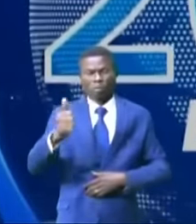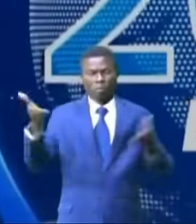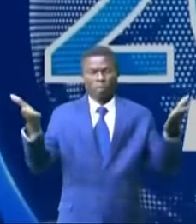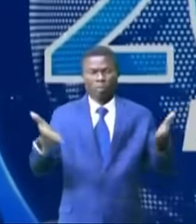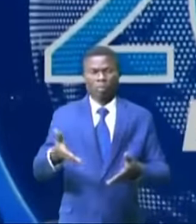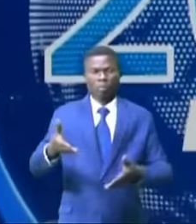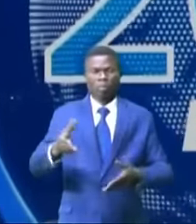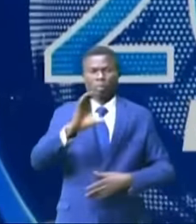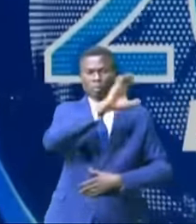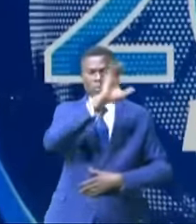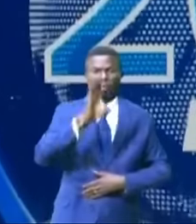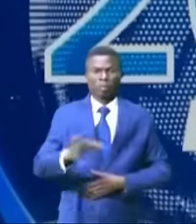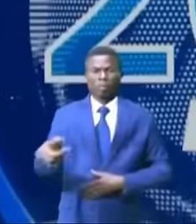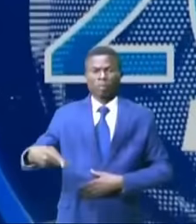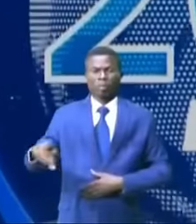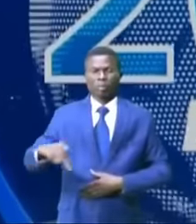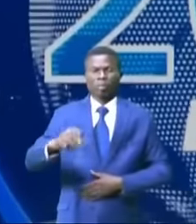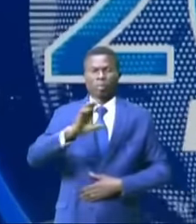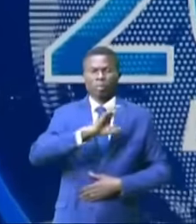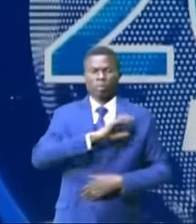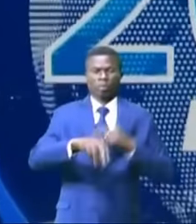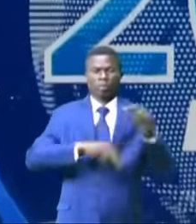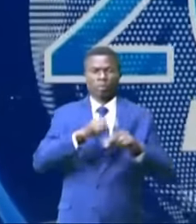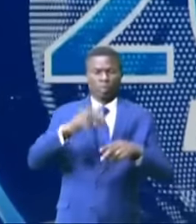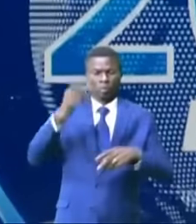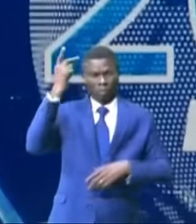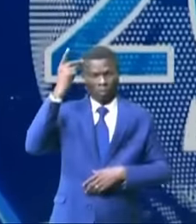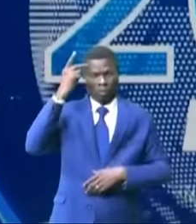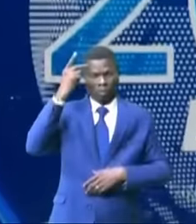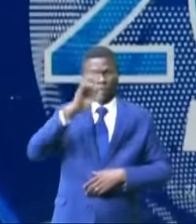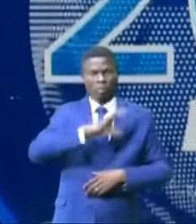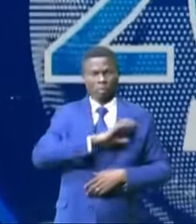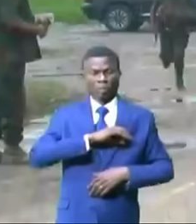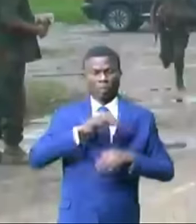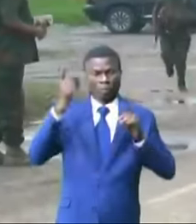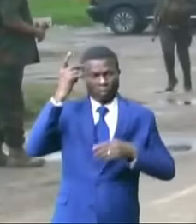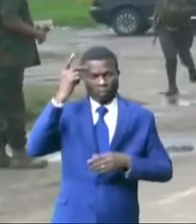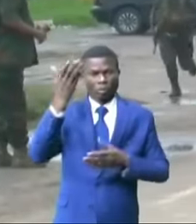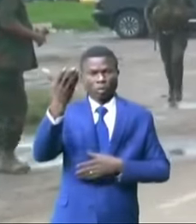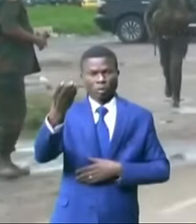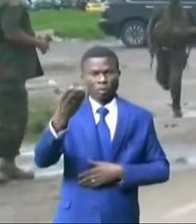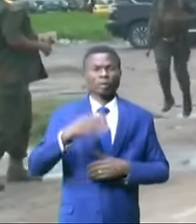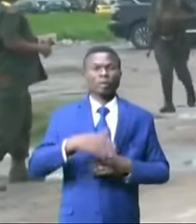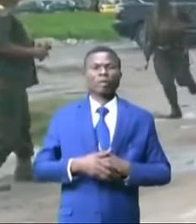du commissaire provincial de la peine civile de Kinshasa, Edi Chala et Julien Piana.